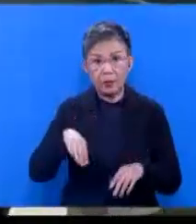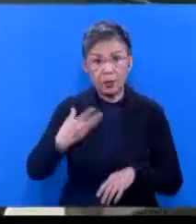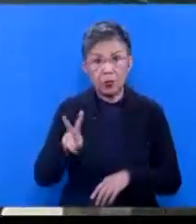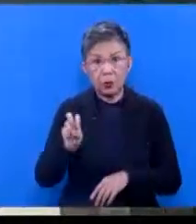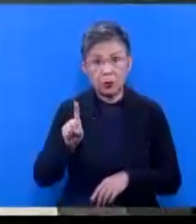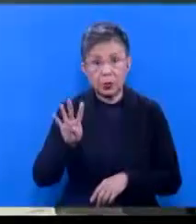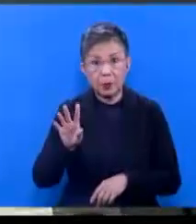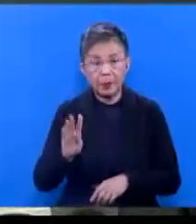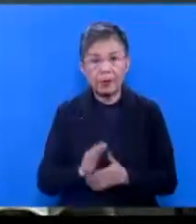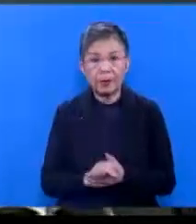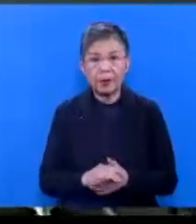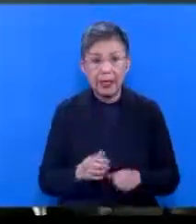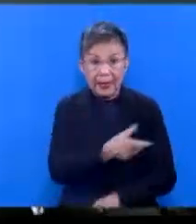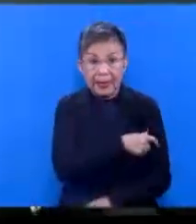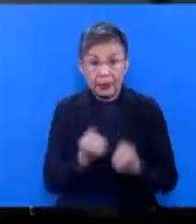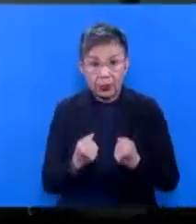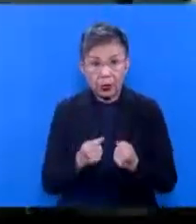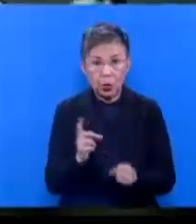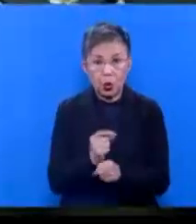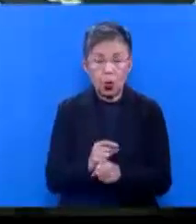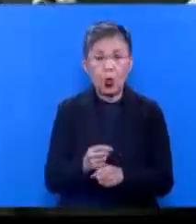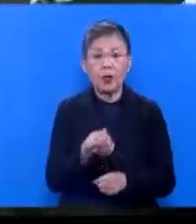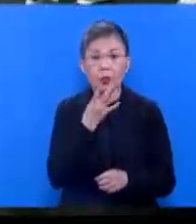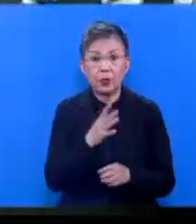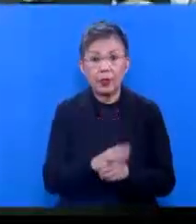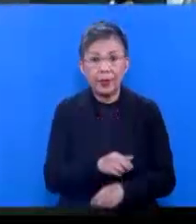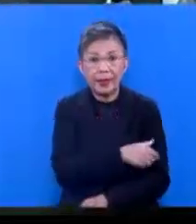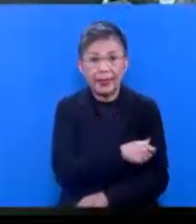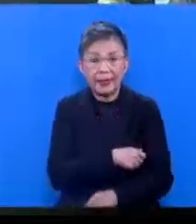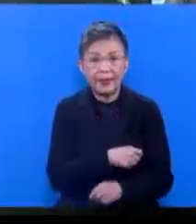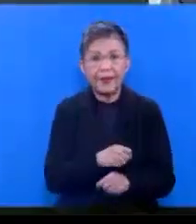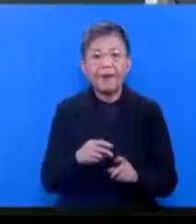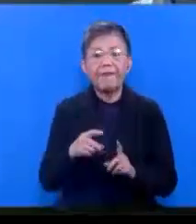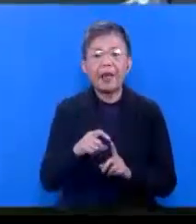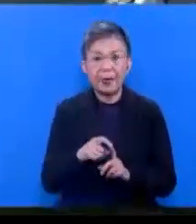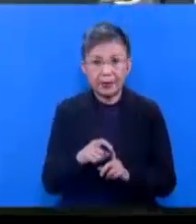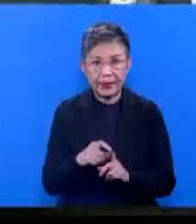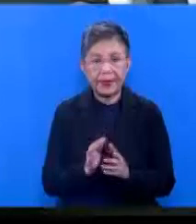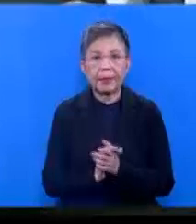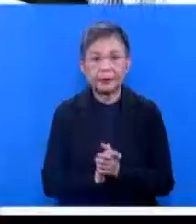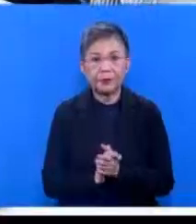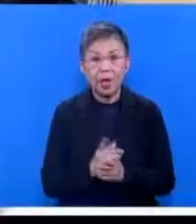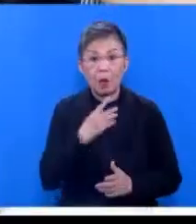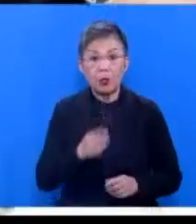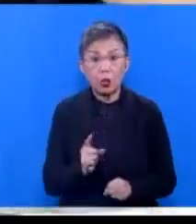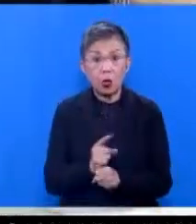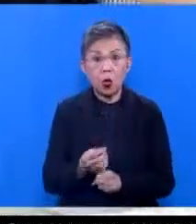2014, tenaga kesehatan diantaranya apoteker dan tenaga teknis kefarmasian. Pemilik